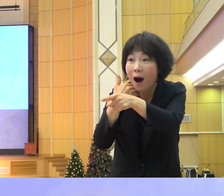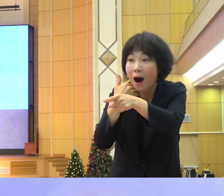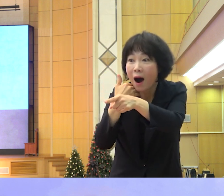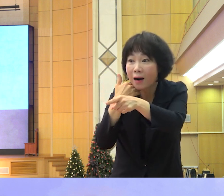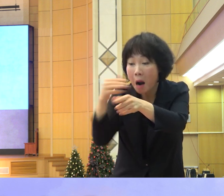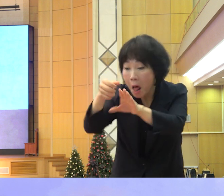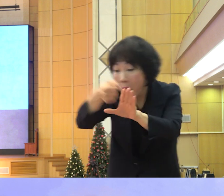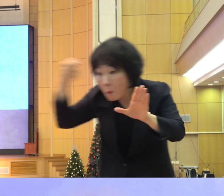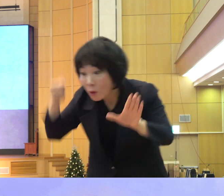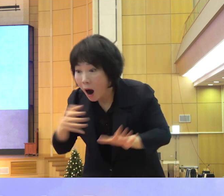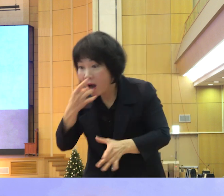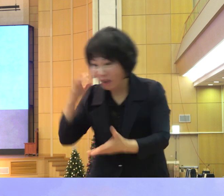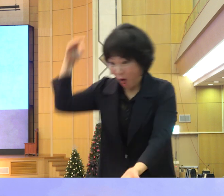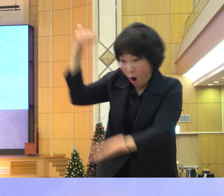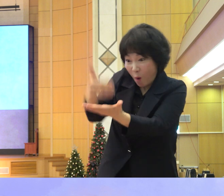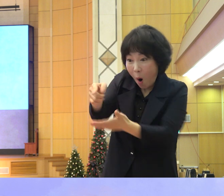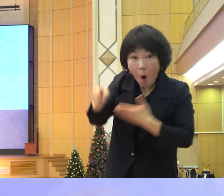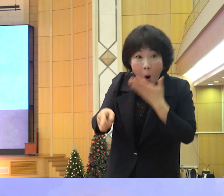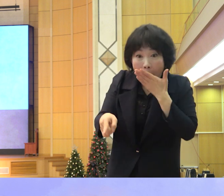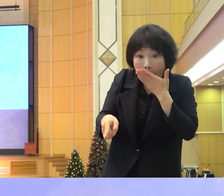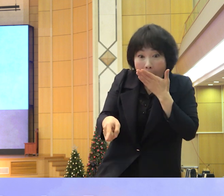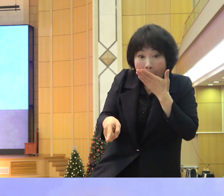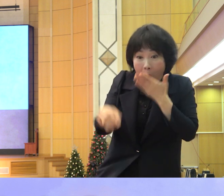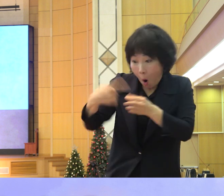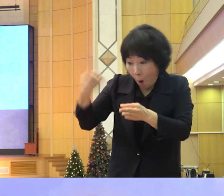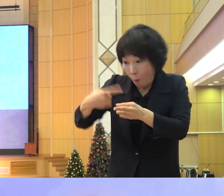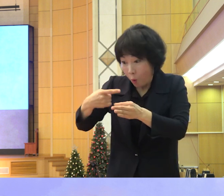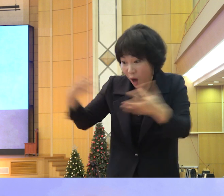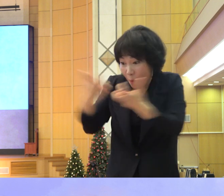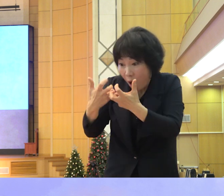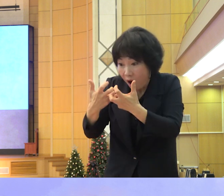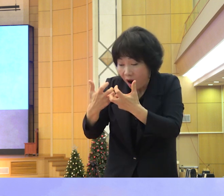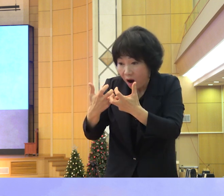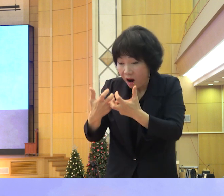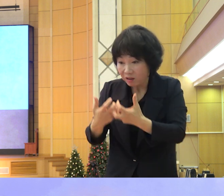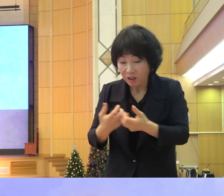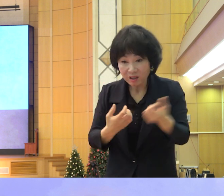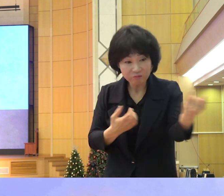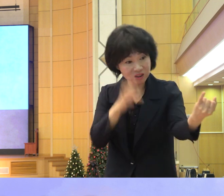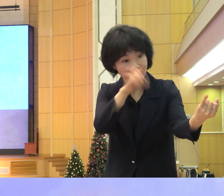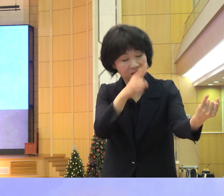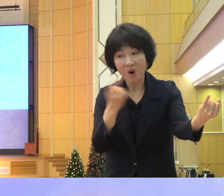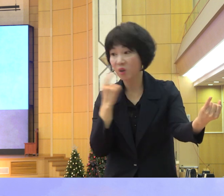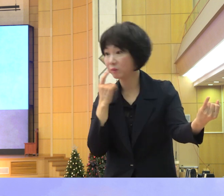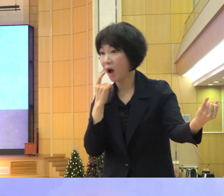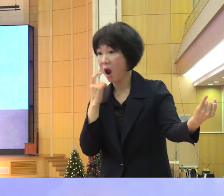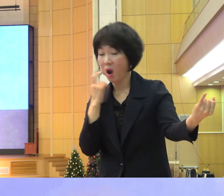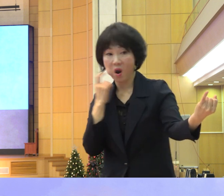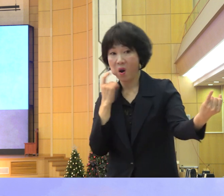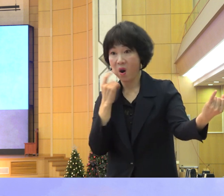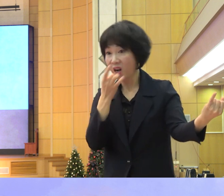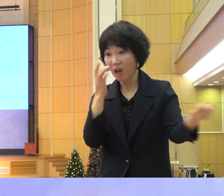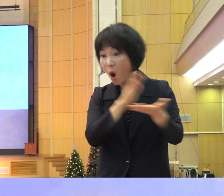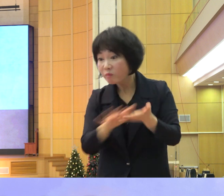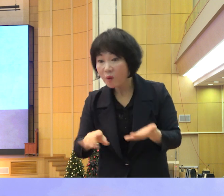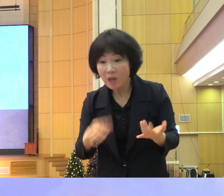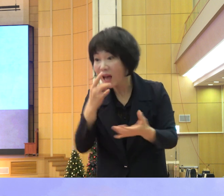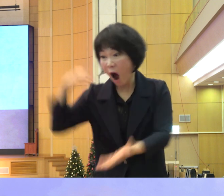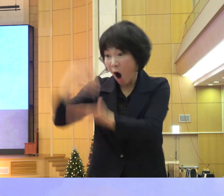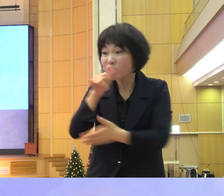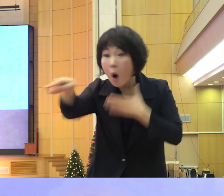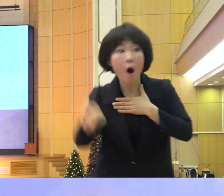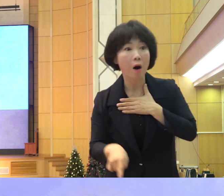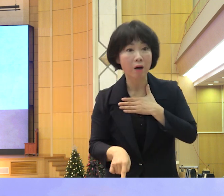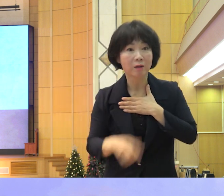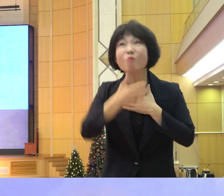쌀이 막 수북한 거예요. 그래서 꿈속에 내가 했어요. 이렇게 쌀이 많은데 밥을 왜 쌀이 없다고 밥을 안 해? 꿈속에 현실